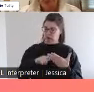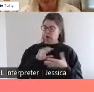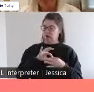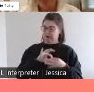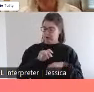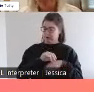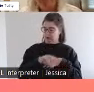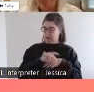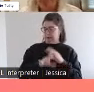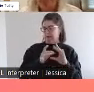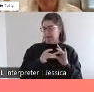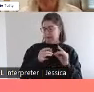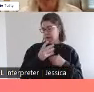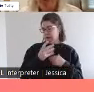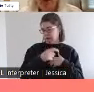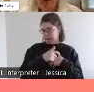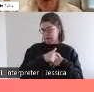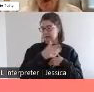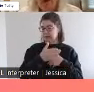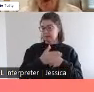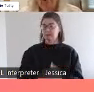suivi.